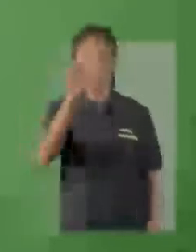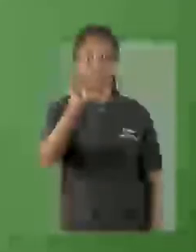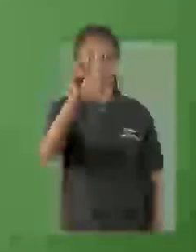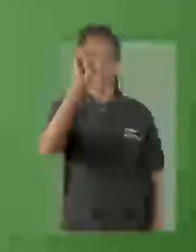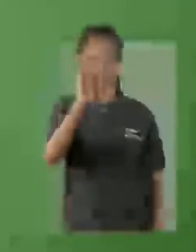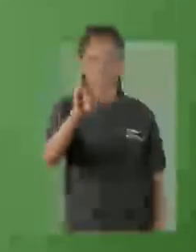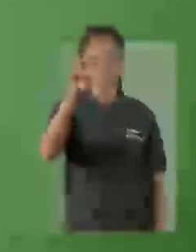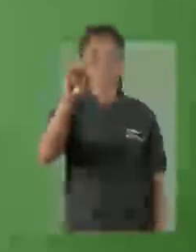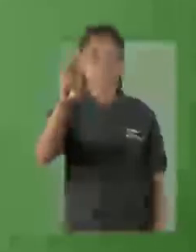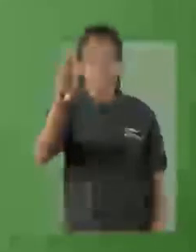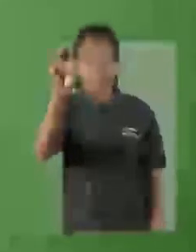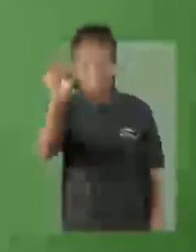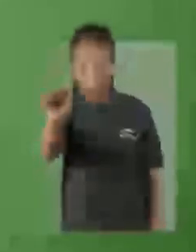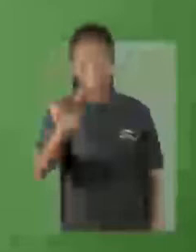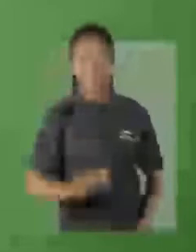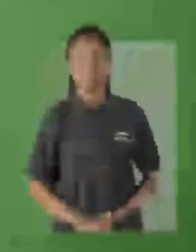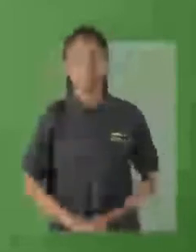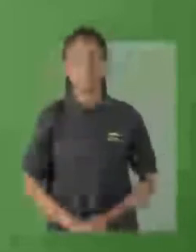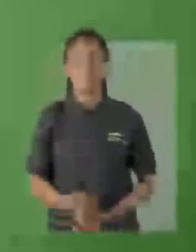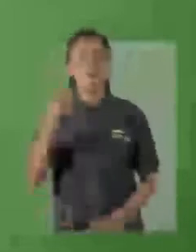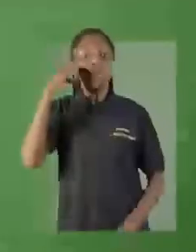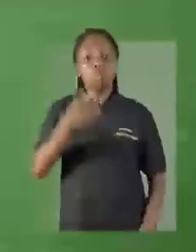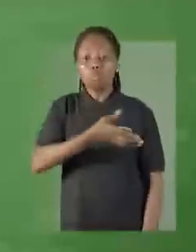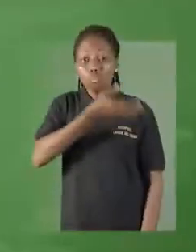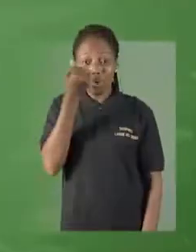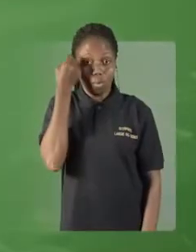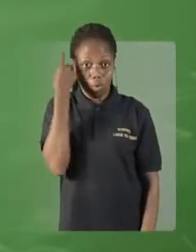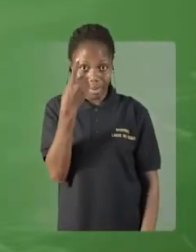nous venons de voir, nous allons faire un exercice.